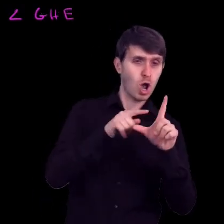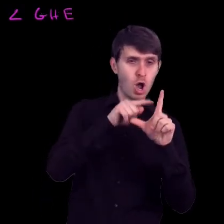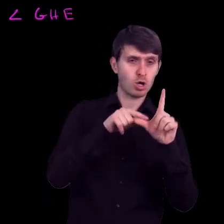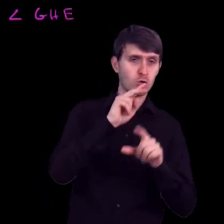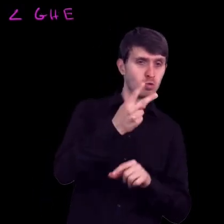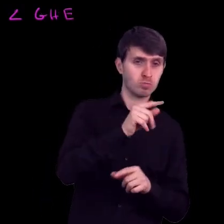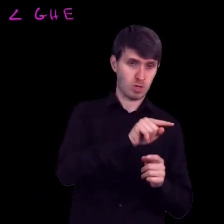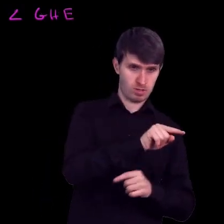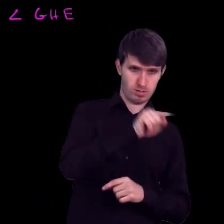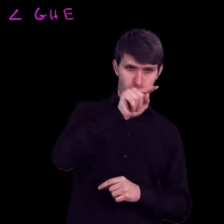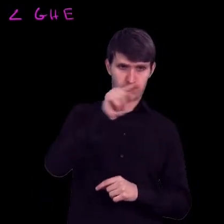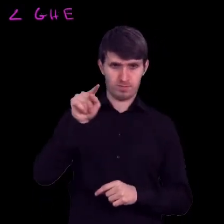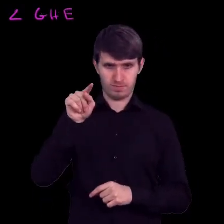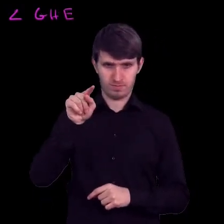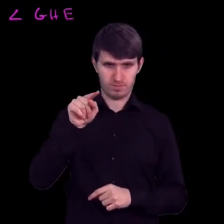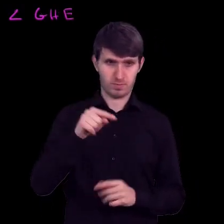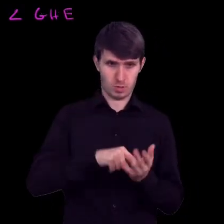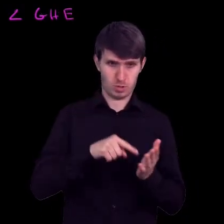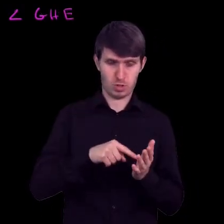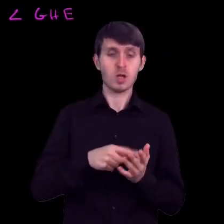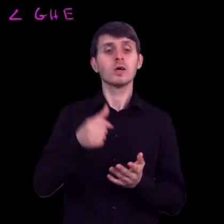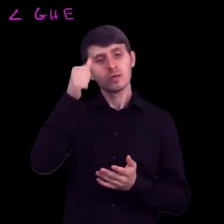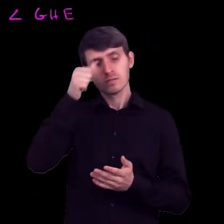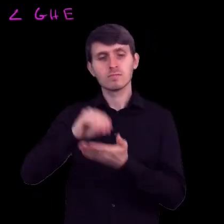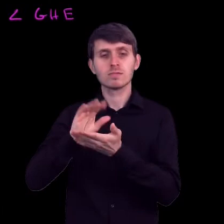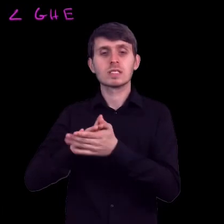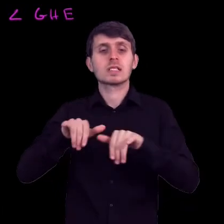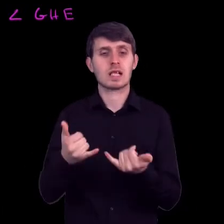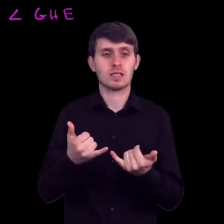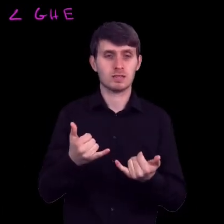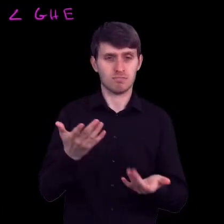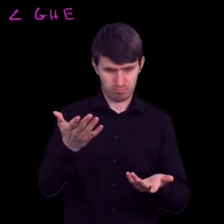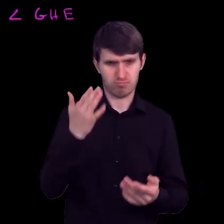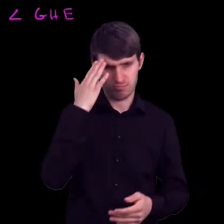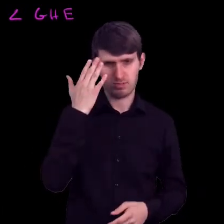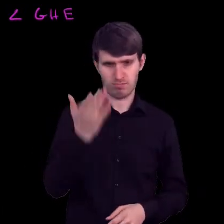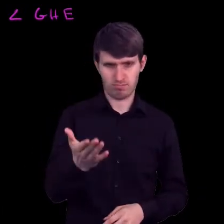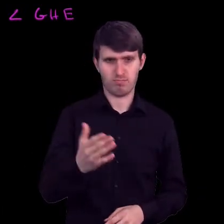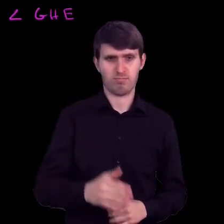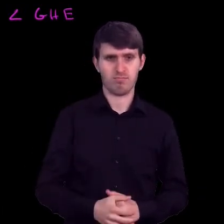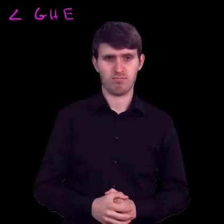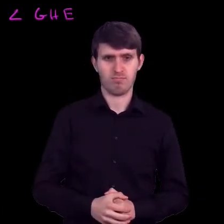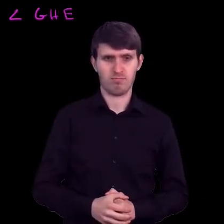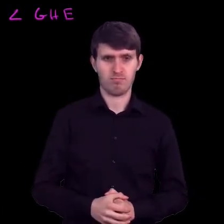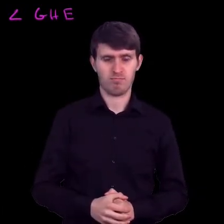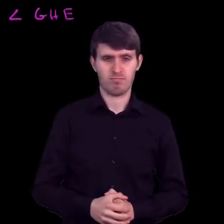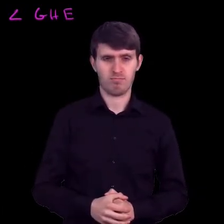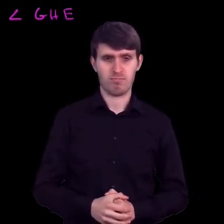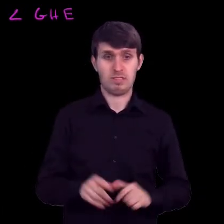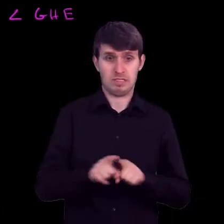Gdybyśmy chcieli opisać ten kąt tutaj, ten kąt, wyznaczony przez T